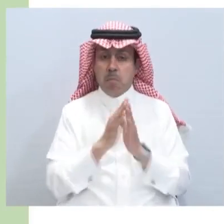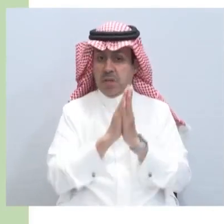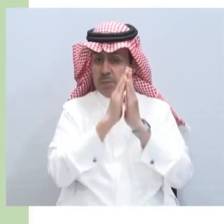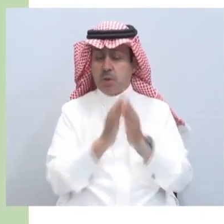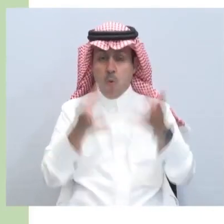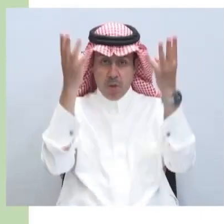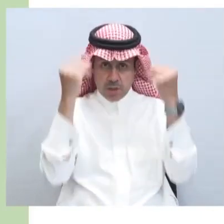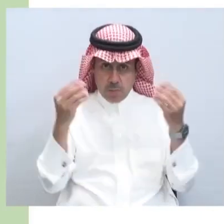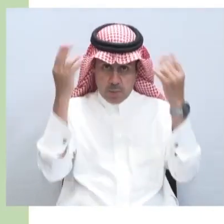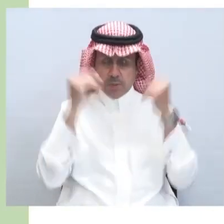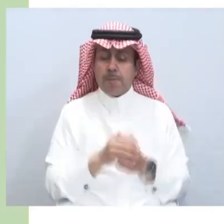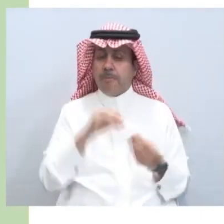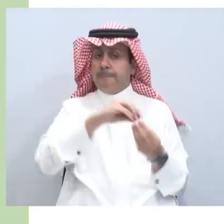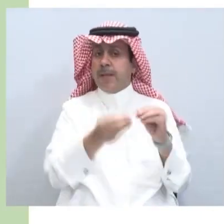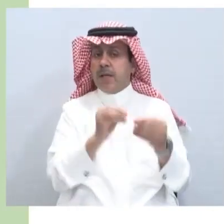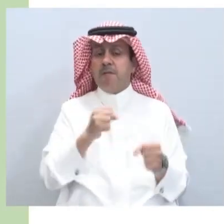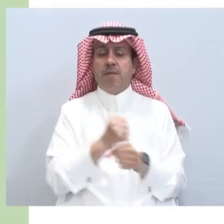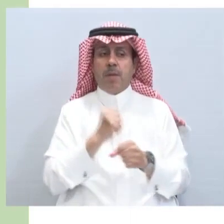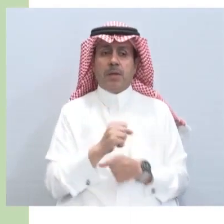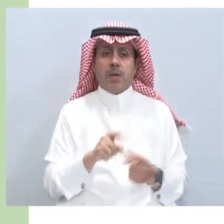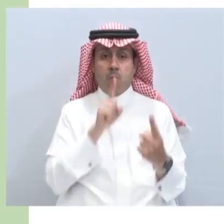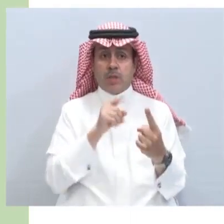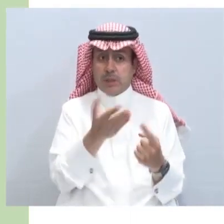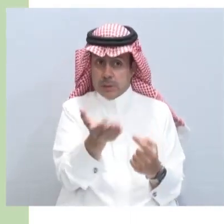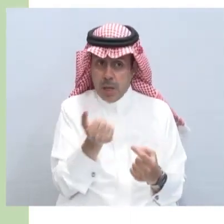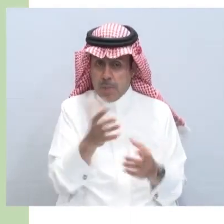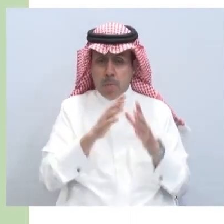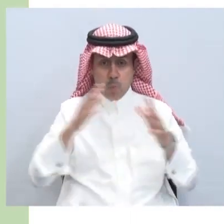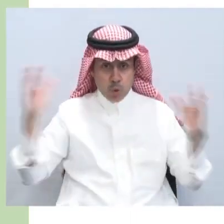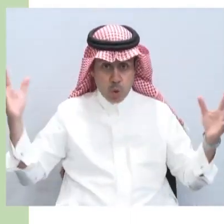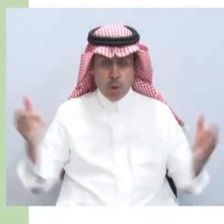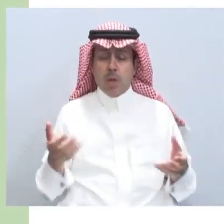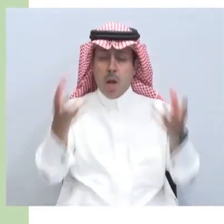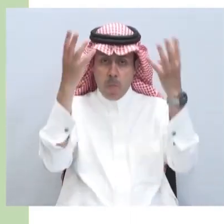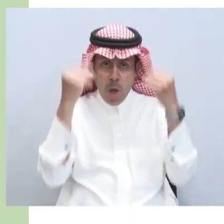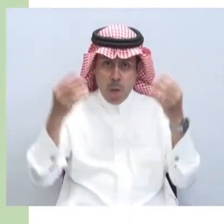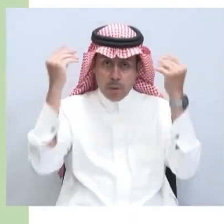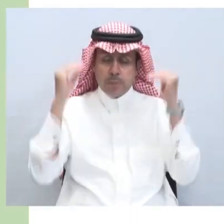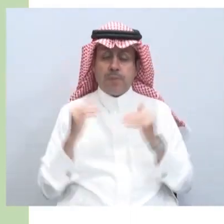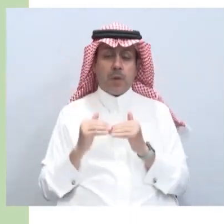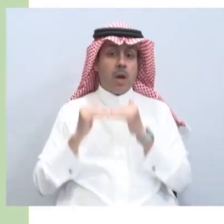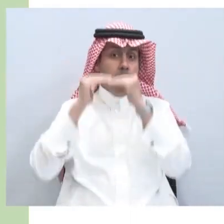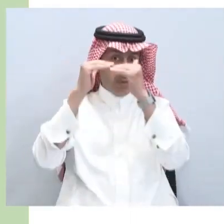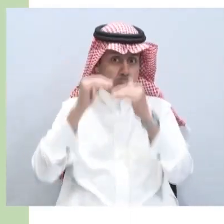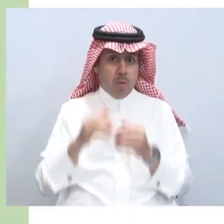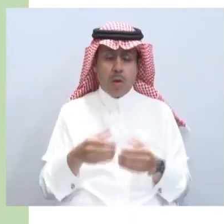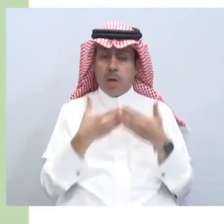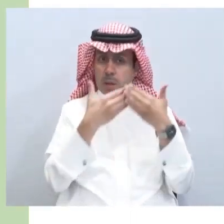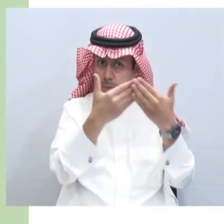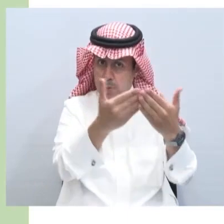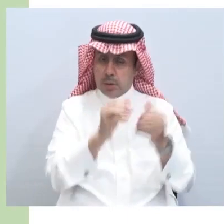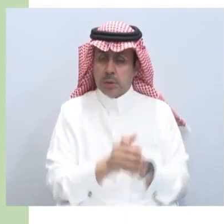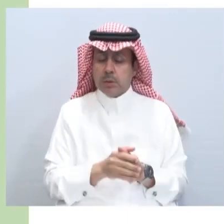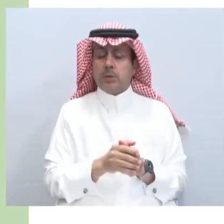ومراكز المعلومات التقنيه في اعمالها لمواجهه الطلب المتزايد على المعلومات الارتقاء بالمستوى الخدمات المتوافره